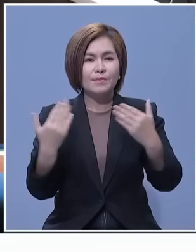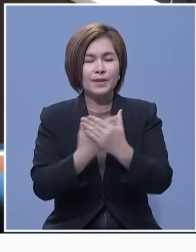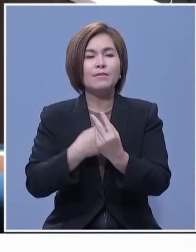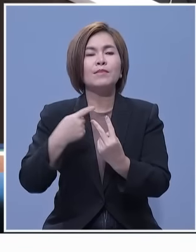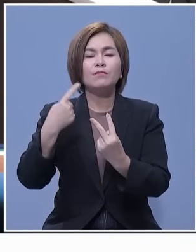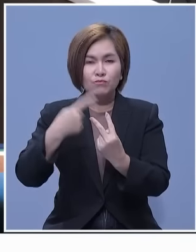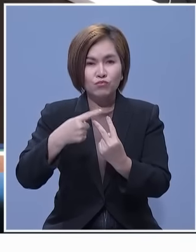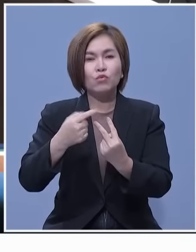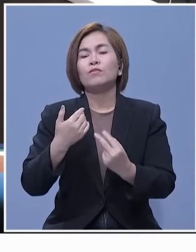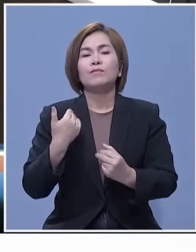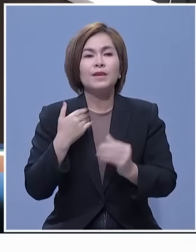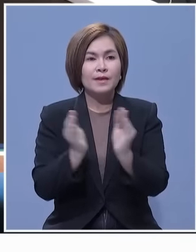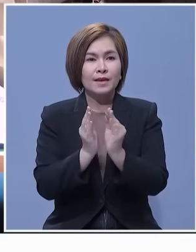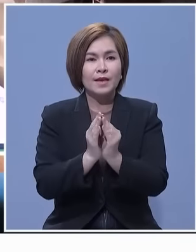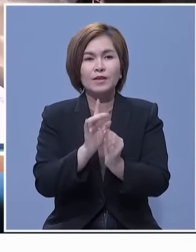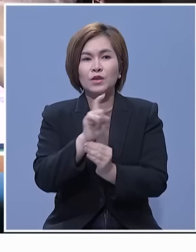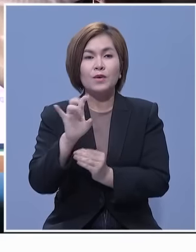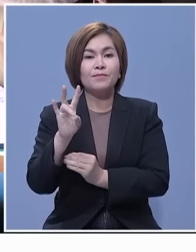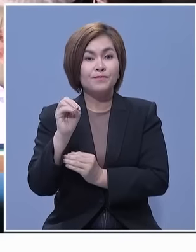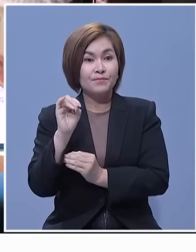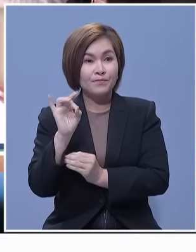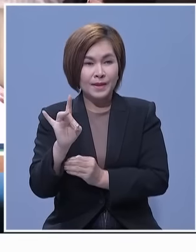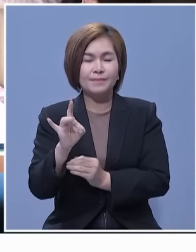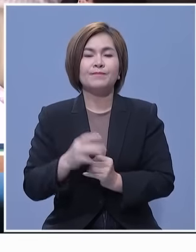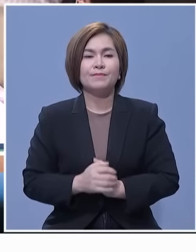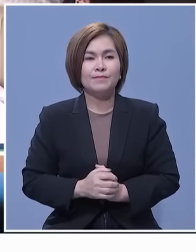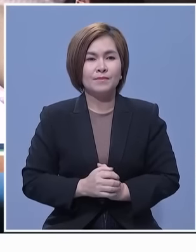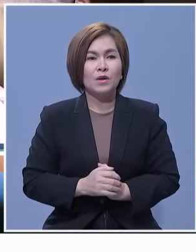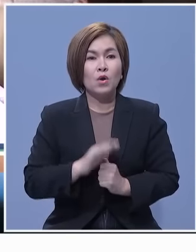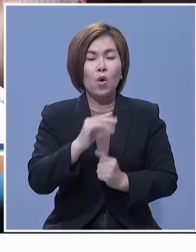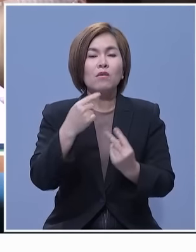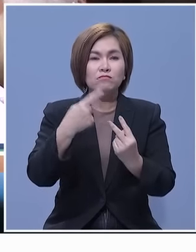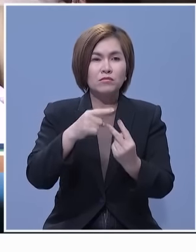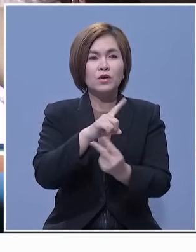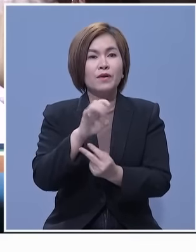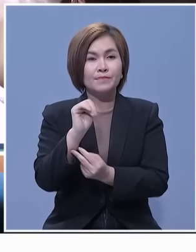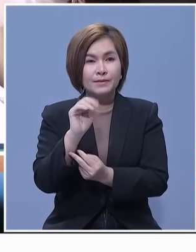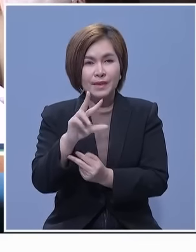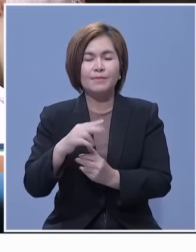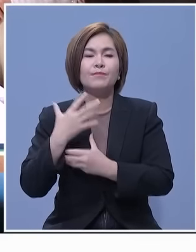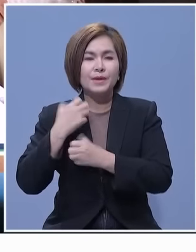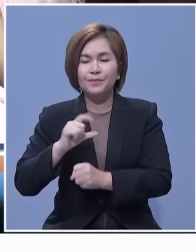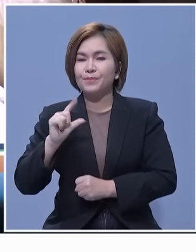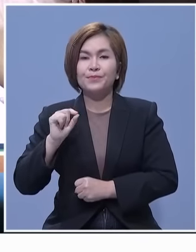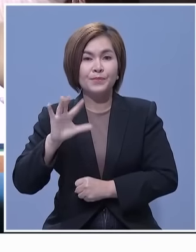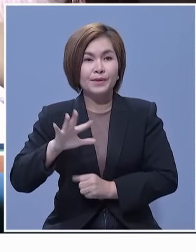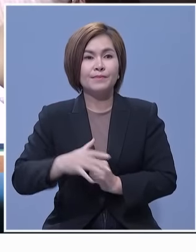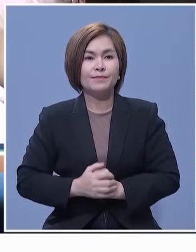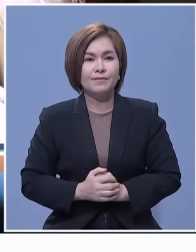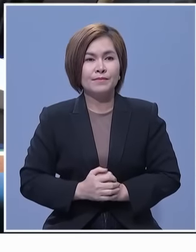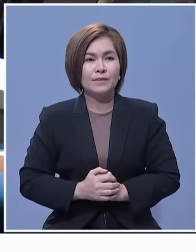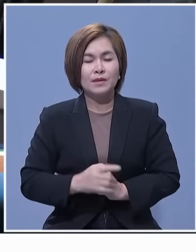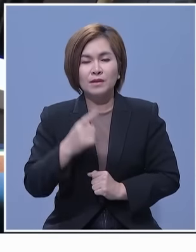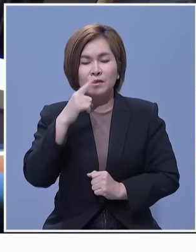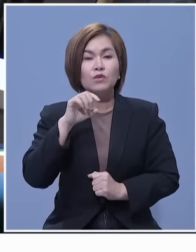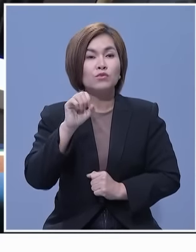เอ่อมีทั้งหมดรวมกันได้ 178เสียงนะคะของพรรคประชาชนเนี่ย 143เสียงประชาธิปัตย์อยู่ที่ 25เสียงพรรคไทยสร้าง